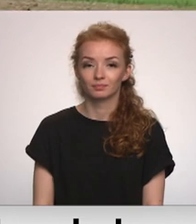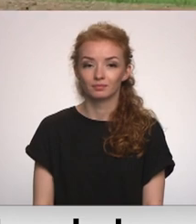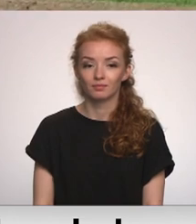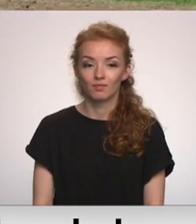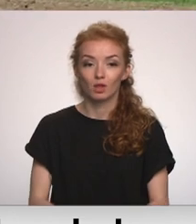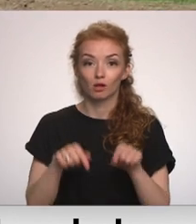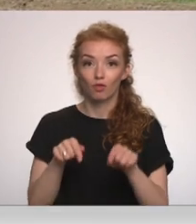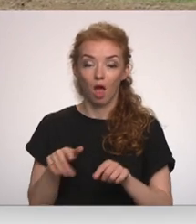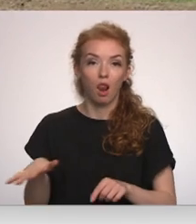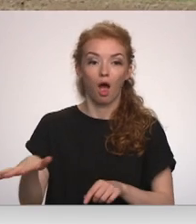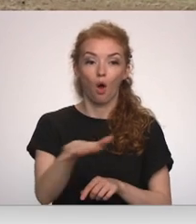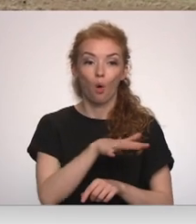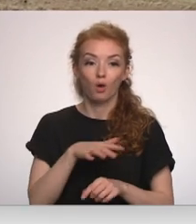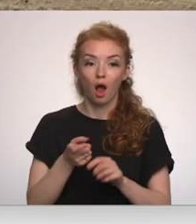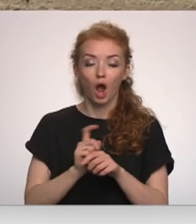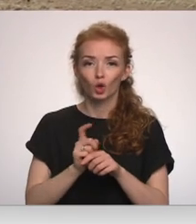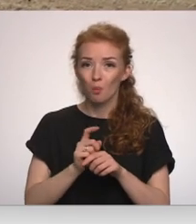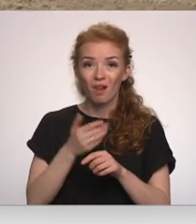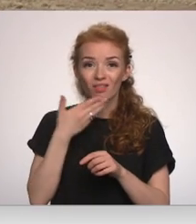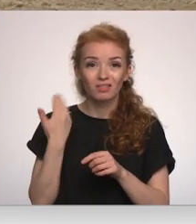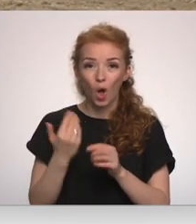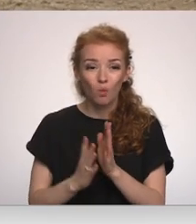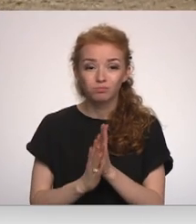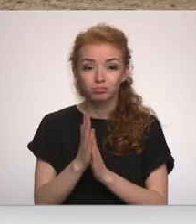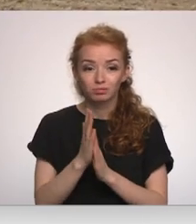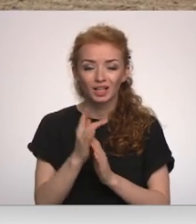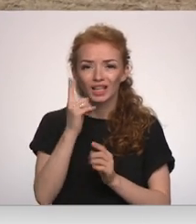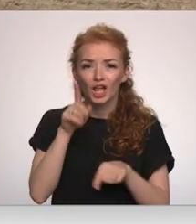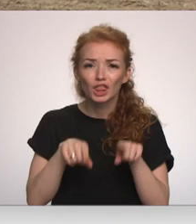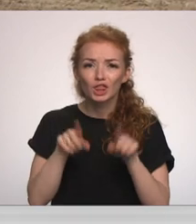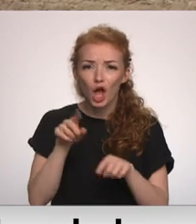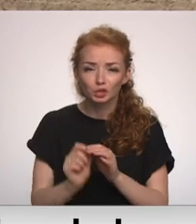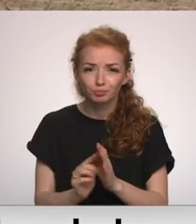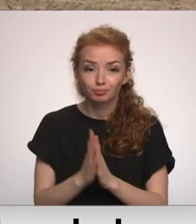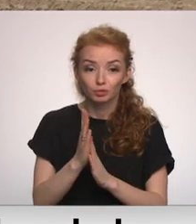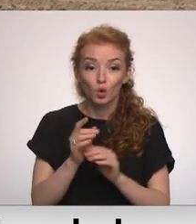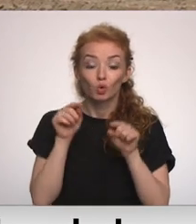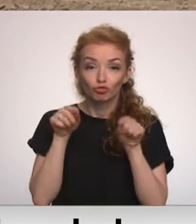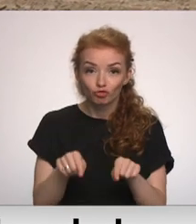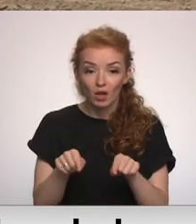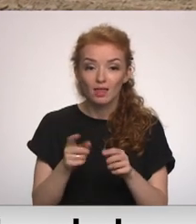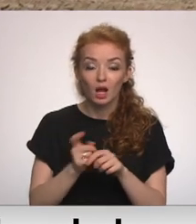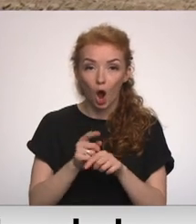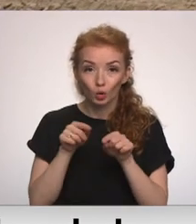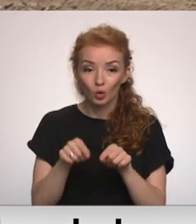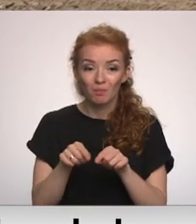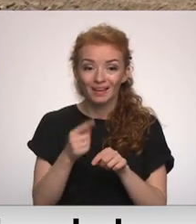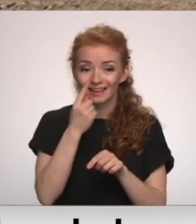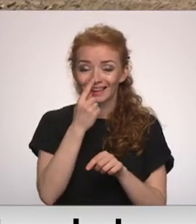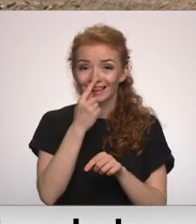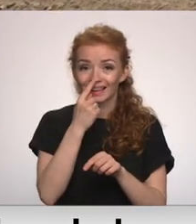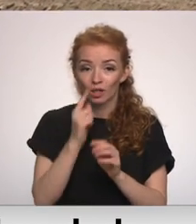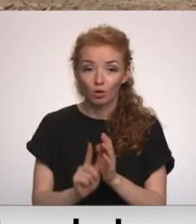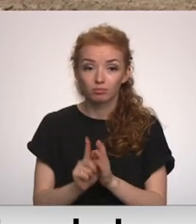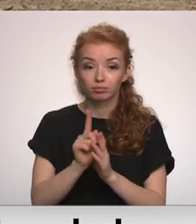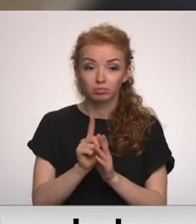Lūk, šajā laukā, kā redzams, kartupeļi vēl pat nav īsti sadīguši, vien daži stādiņi. Un šeit kartupeļs, kurš vēl tikko